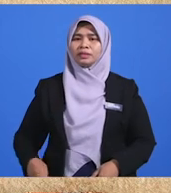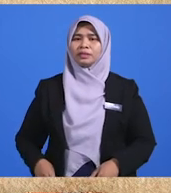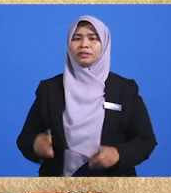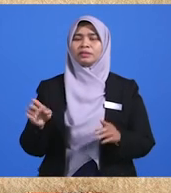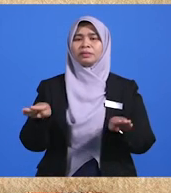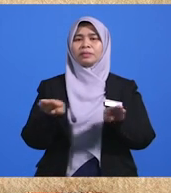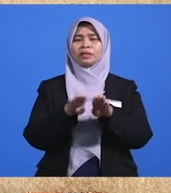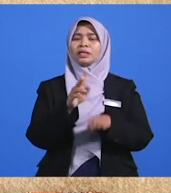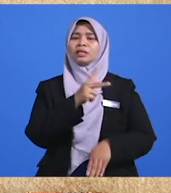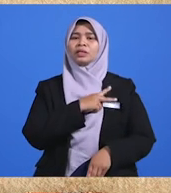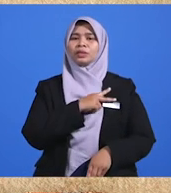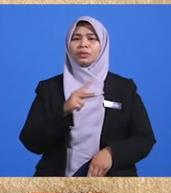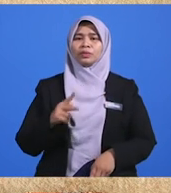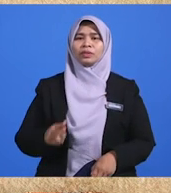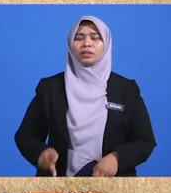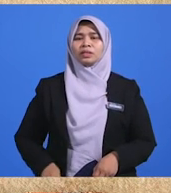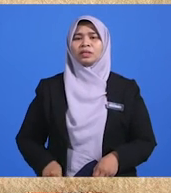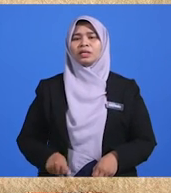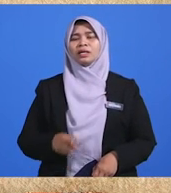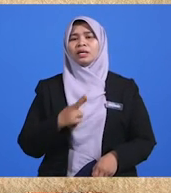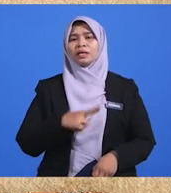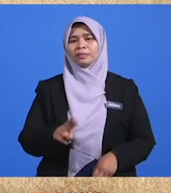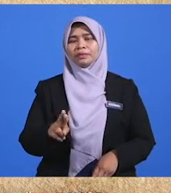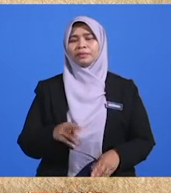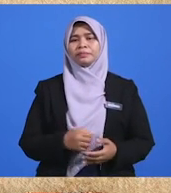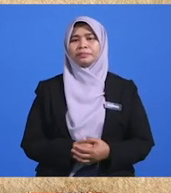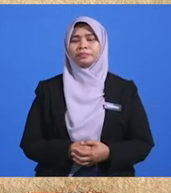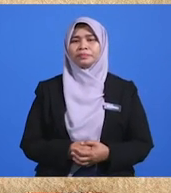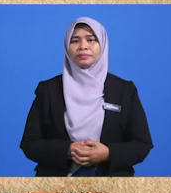ketua agama dan ketua negeri bagi seluruh negeri di Malaysia.